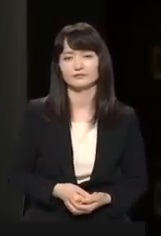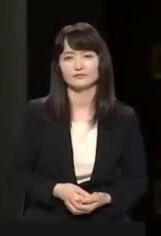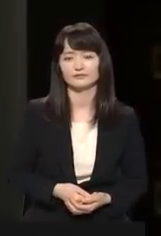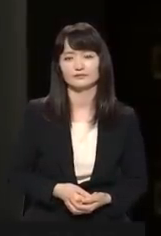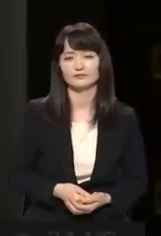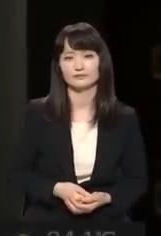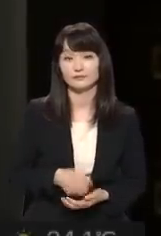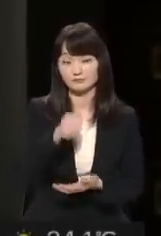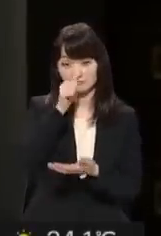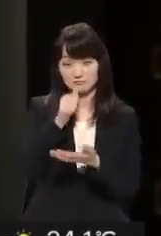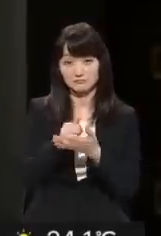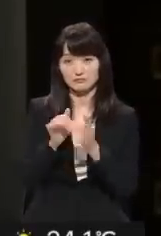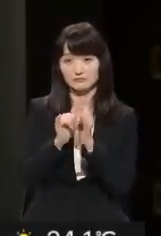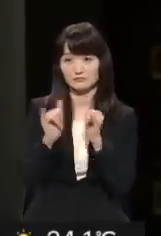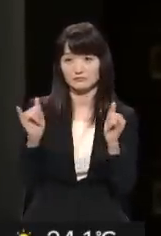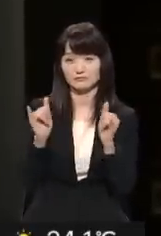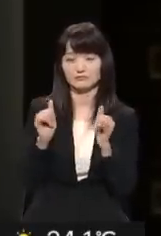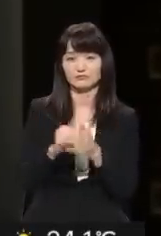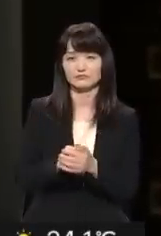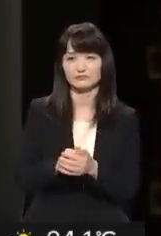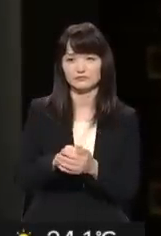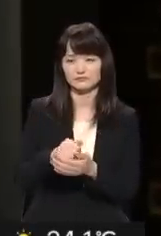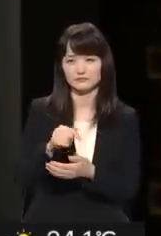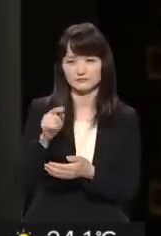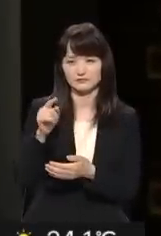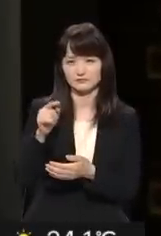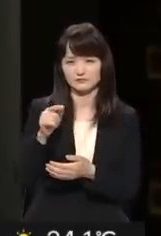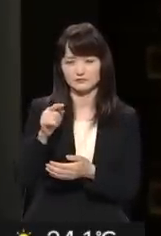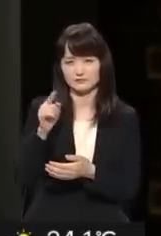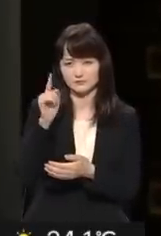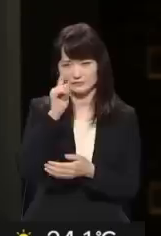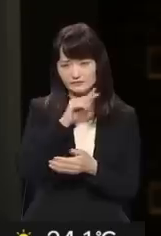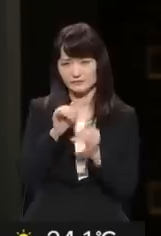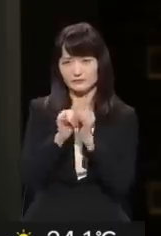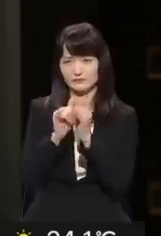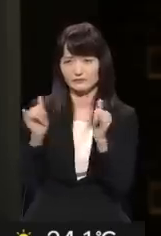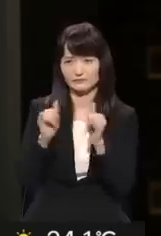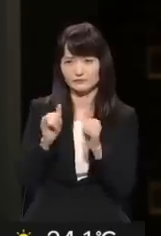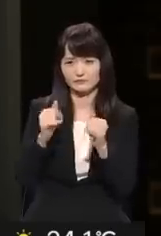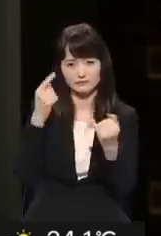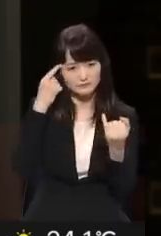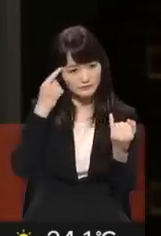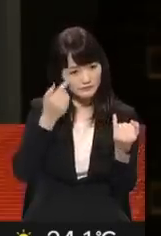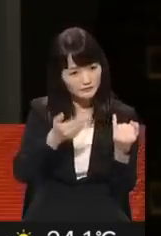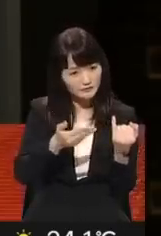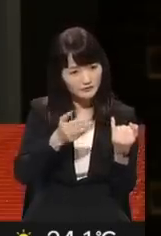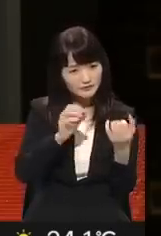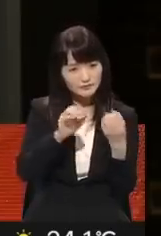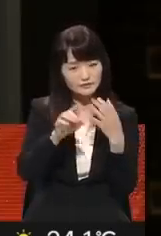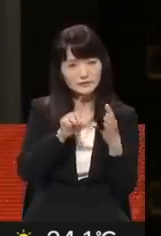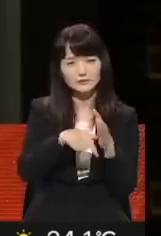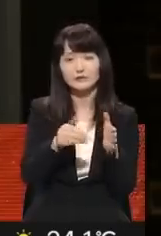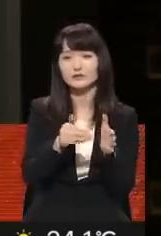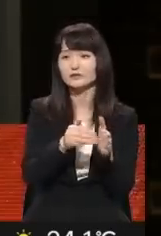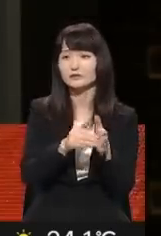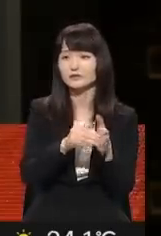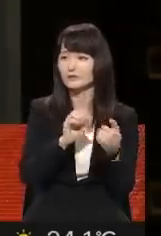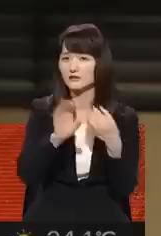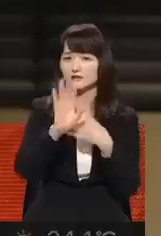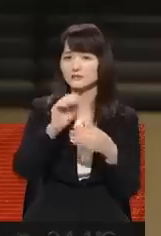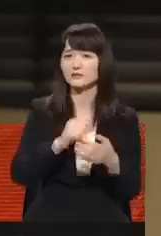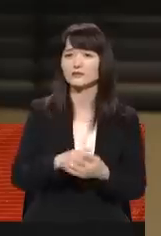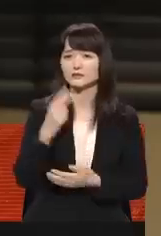저렇게 범인들이 뭐 흉악범들이 자기가 질의응답을 받으면서 이상입니다라고는 안 하는데 말이죠. 그렇죠. 검찰